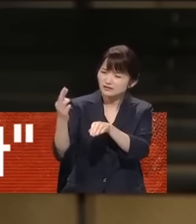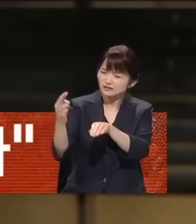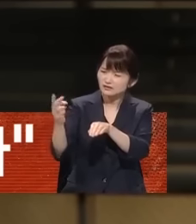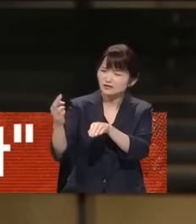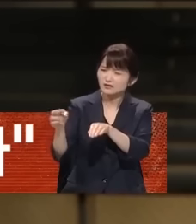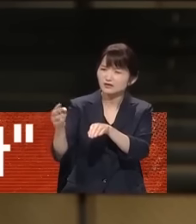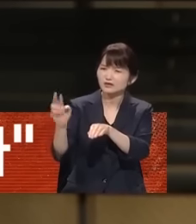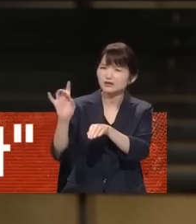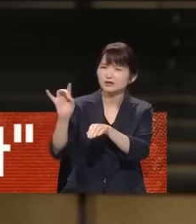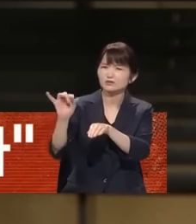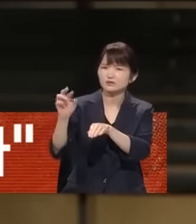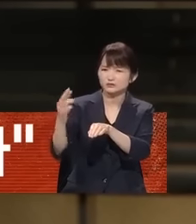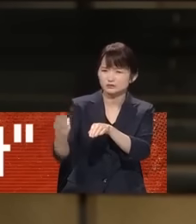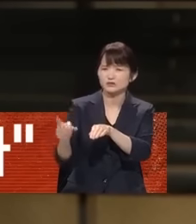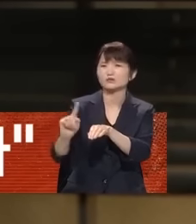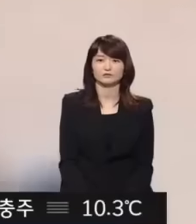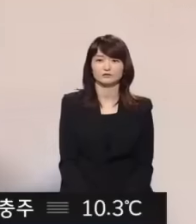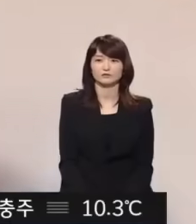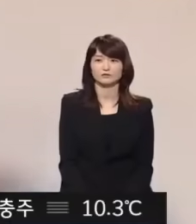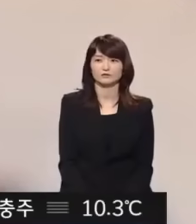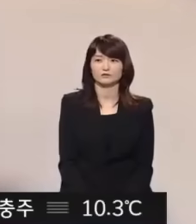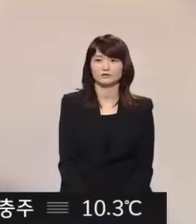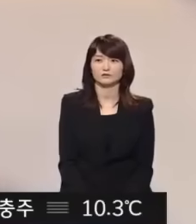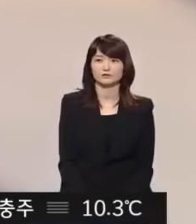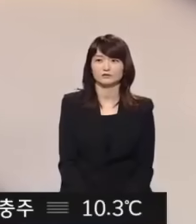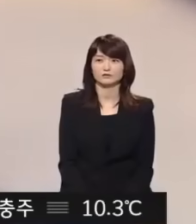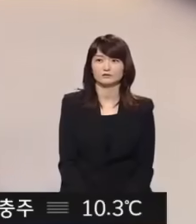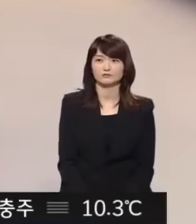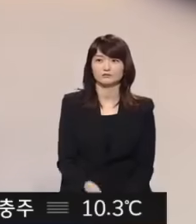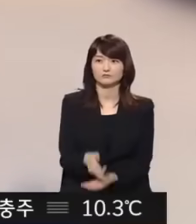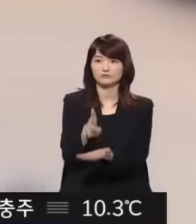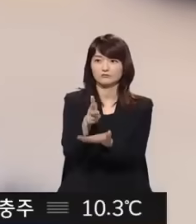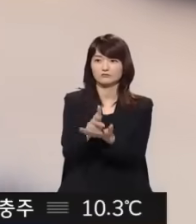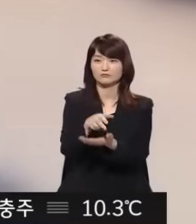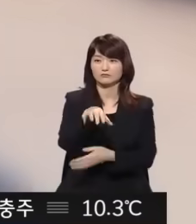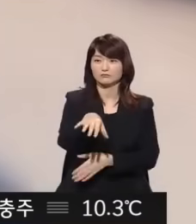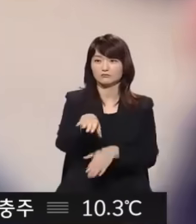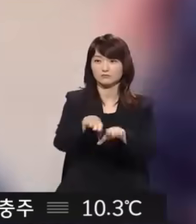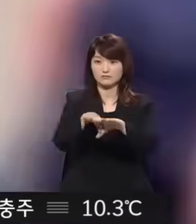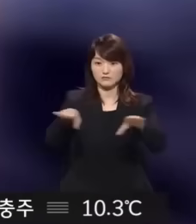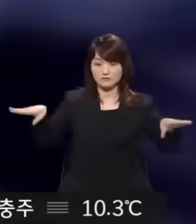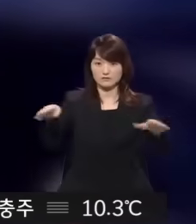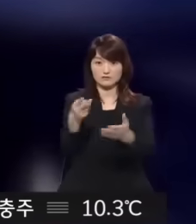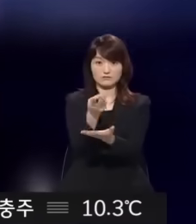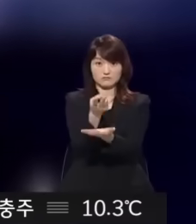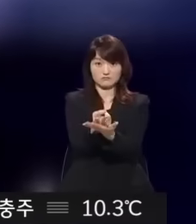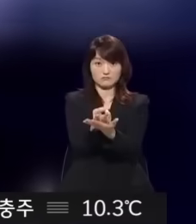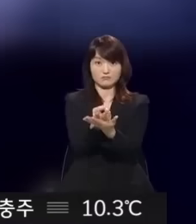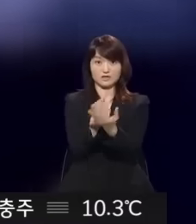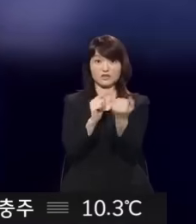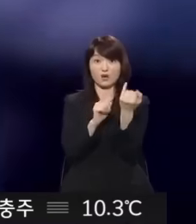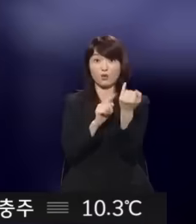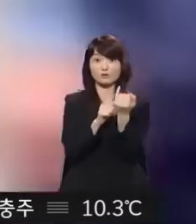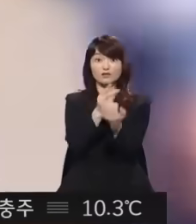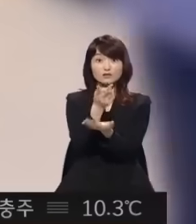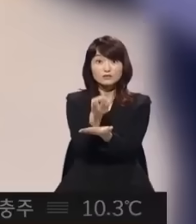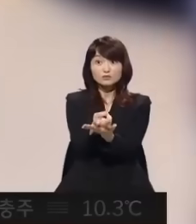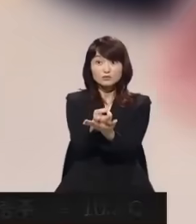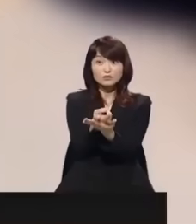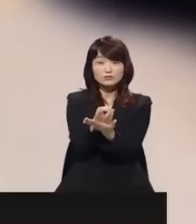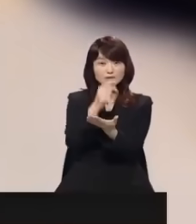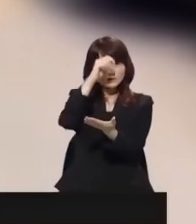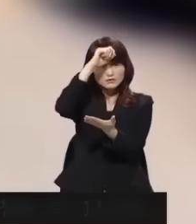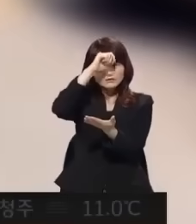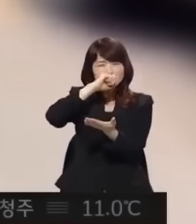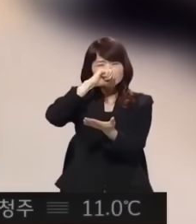어떡합니까 사실은. 예, 그렇죠. 알겠습니다. 자 주차장 바닥에 저렇게 대자로 한 여성분이 누워 있습니다. 모자로